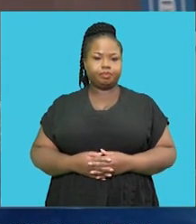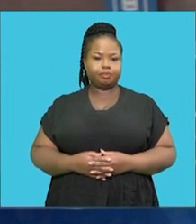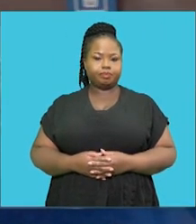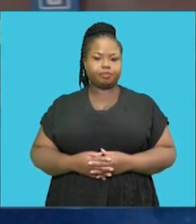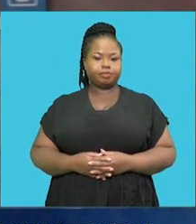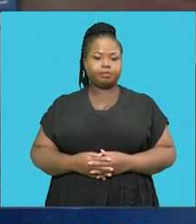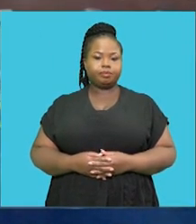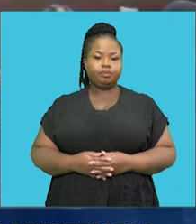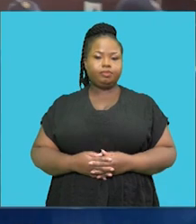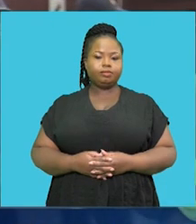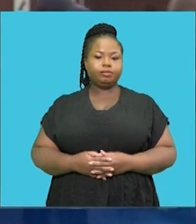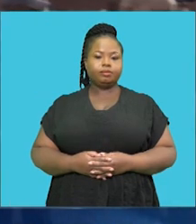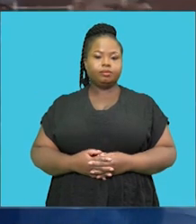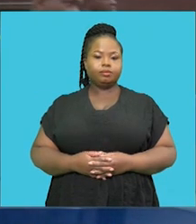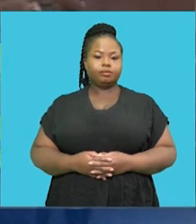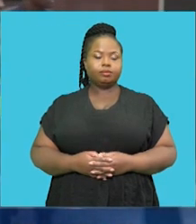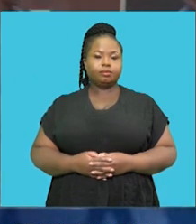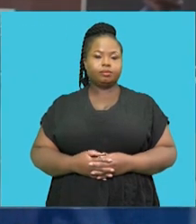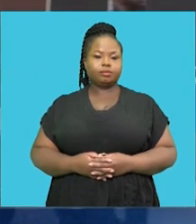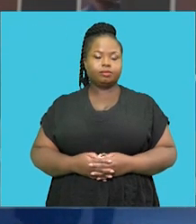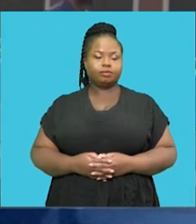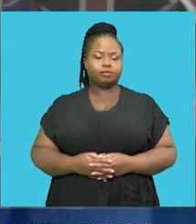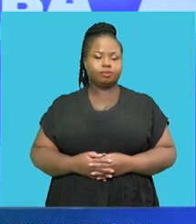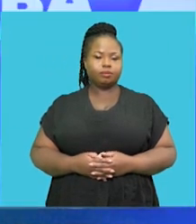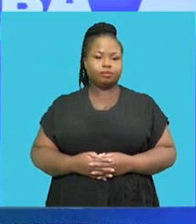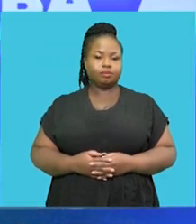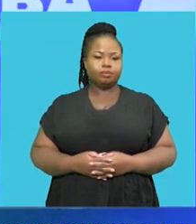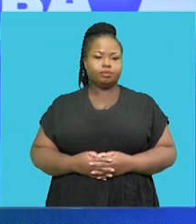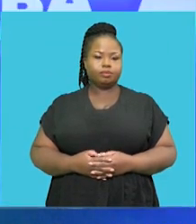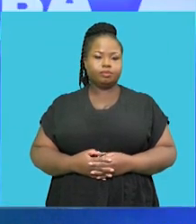TV ndingunomzabalazo Mduka eNansfield.